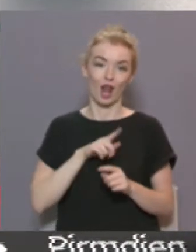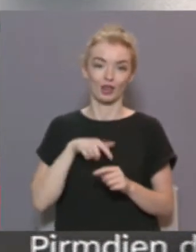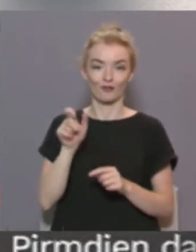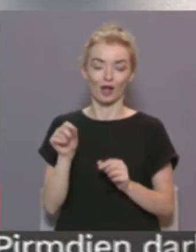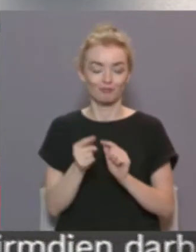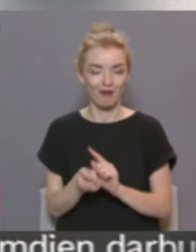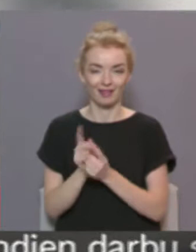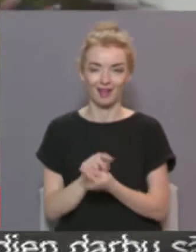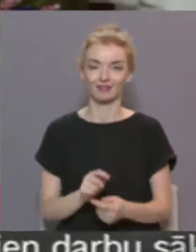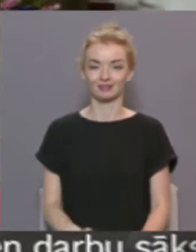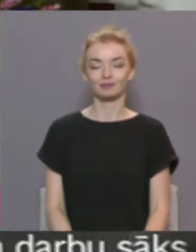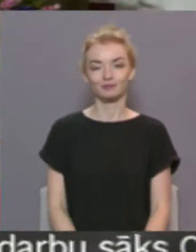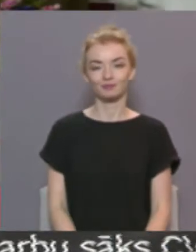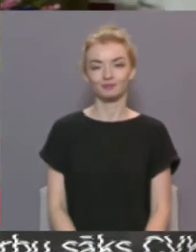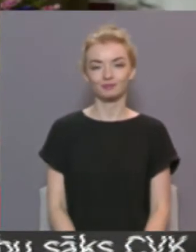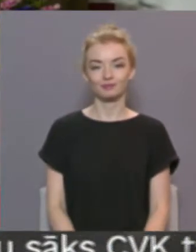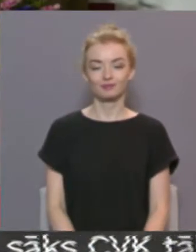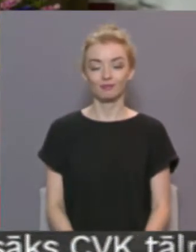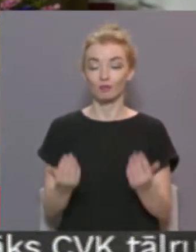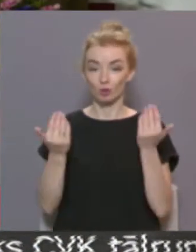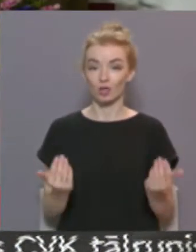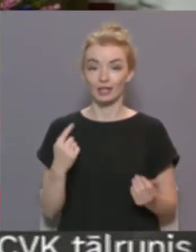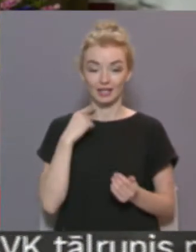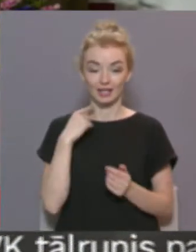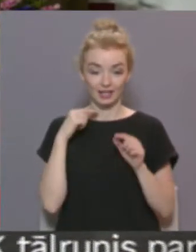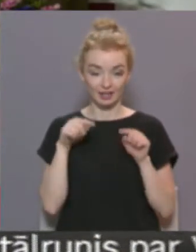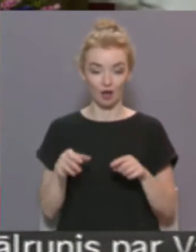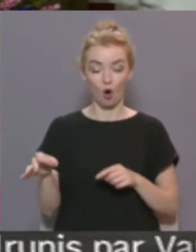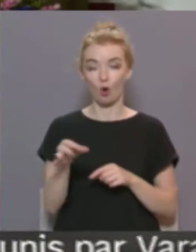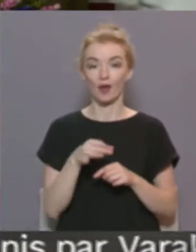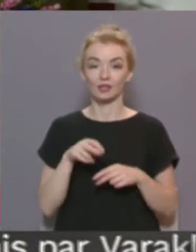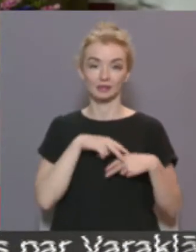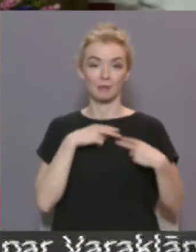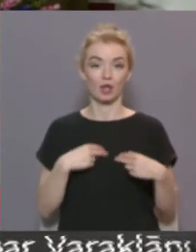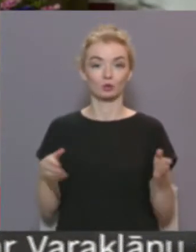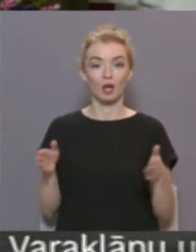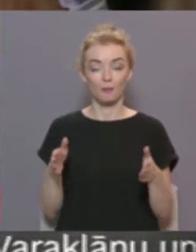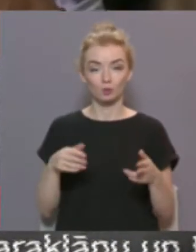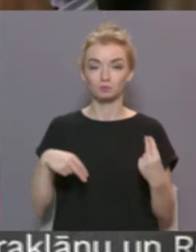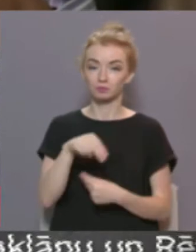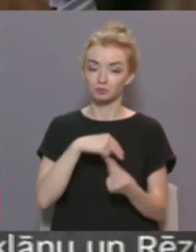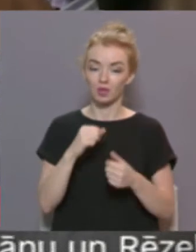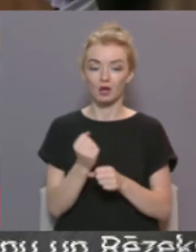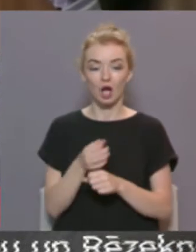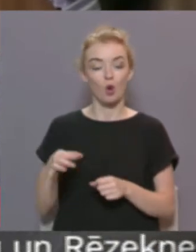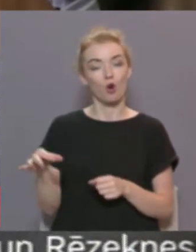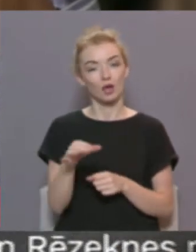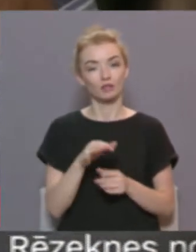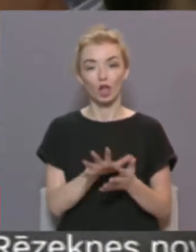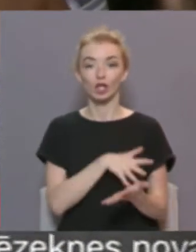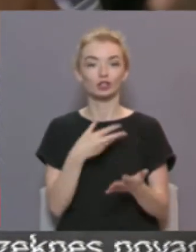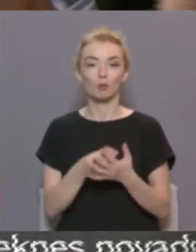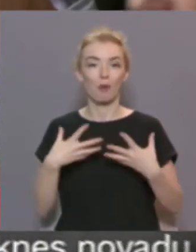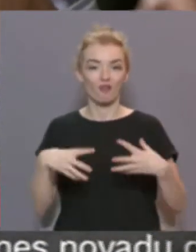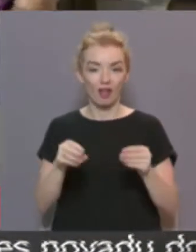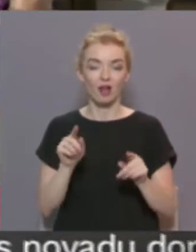Madara Līcīte. Šodien Rīgā notikušajā organizācijas biedru sapulcē tika apspriests gan organizācijas līdzšinējais veikums, gan